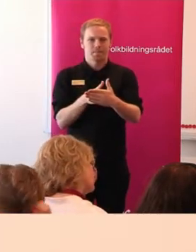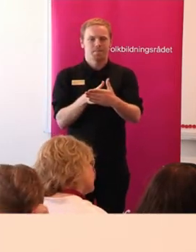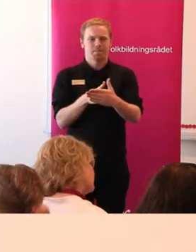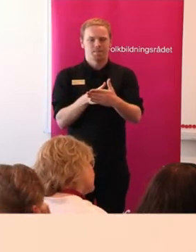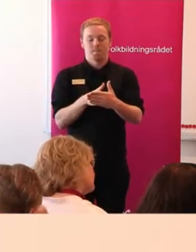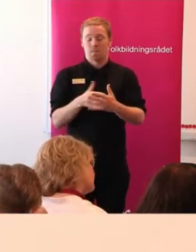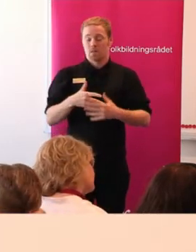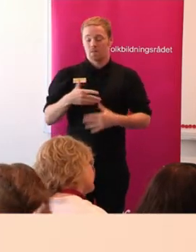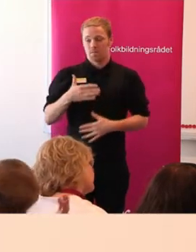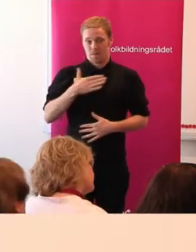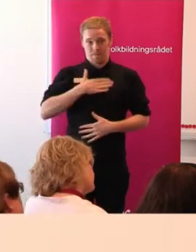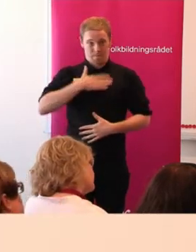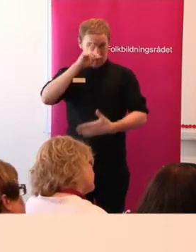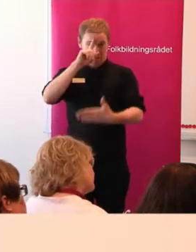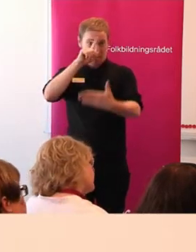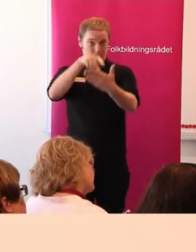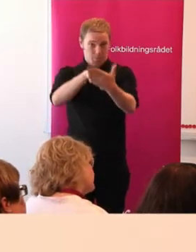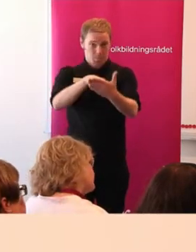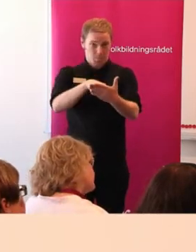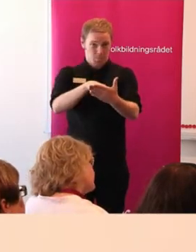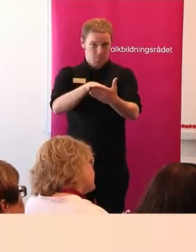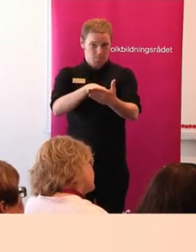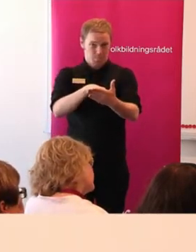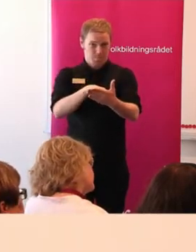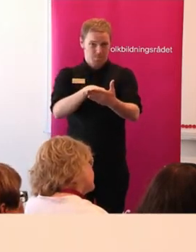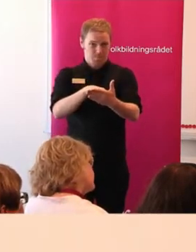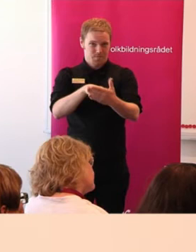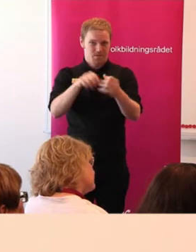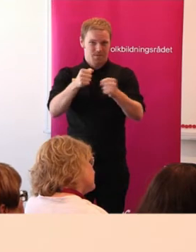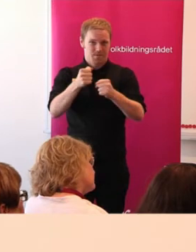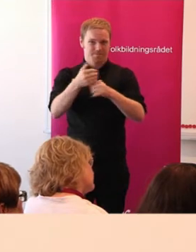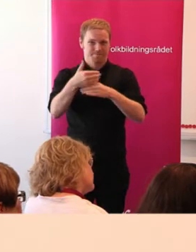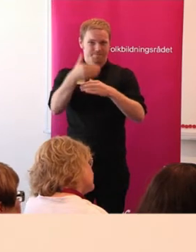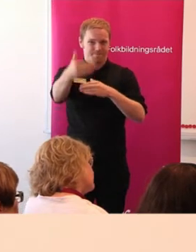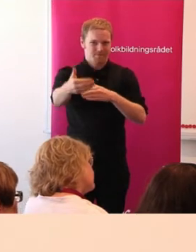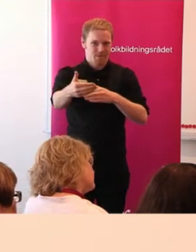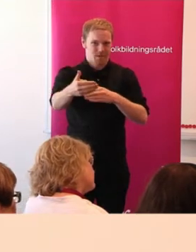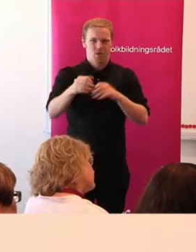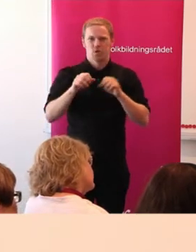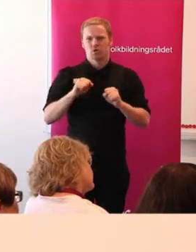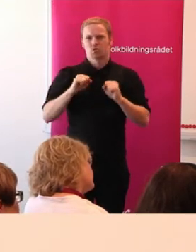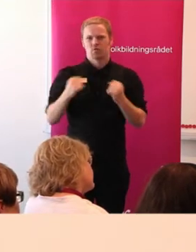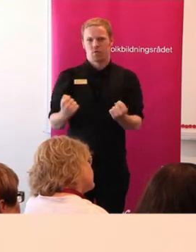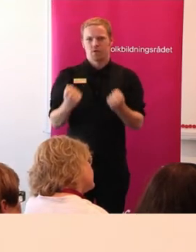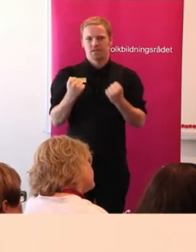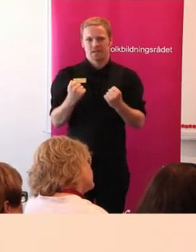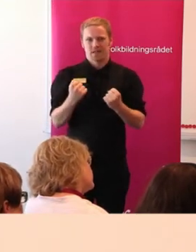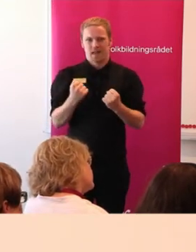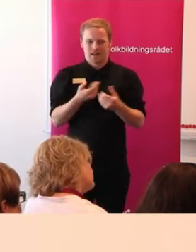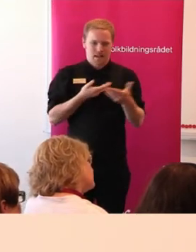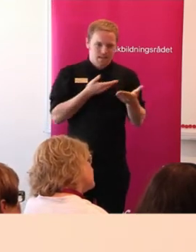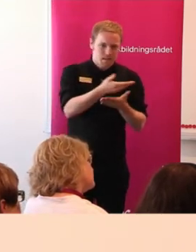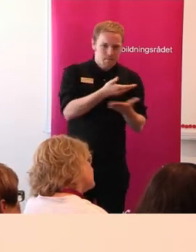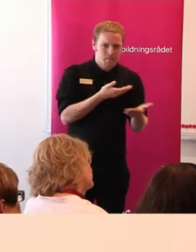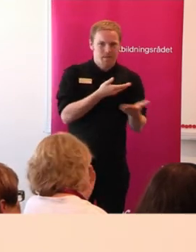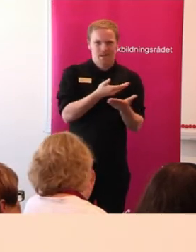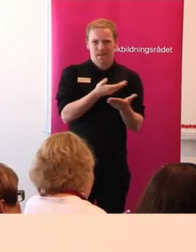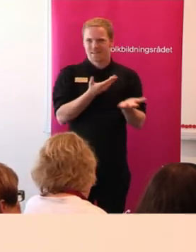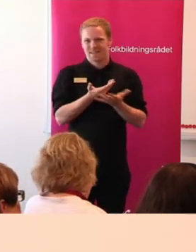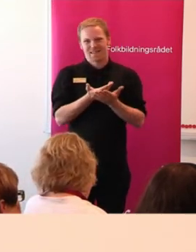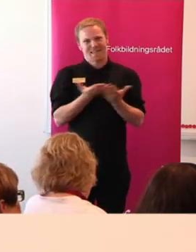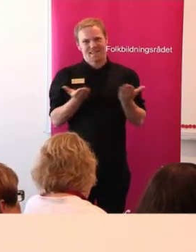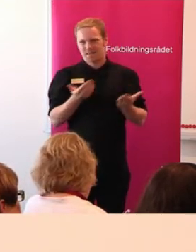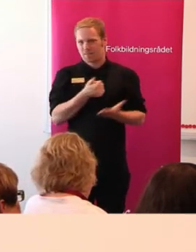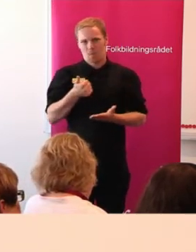Min ambition är ju att i nästa steg, det är ju inte bara att stärka vårt samarbete och kunskapen om vad folkhögskolans pedagogik innebär, utan